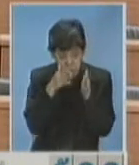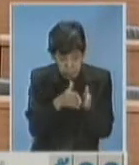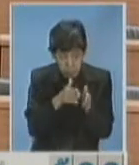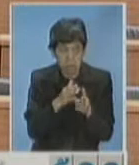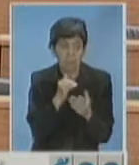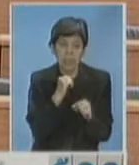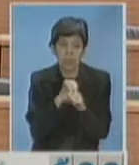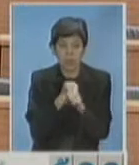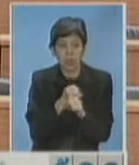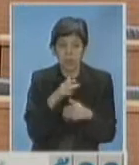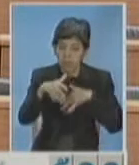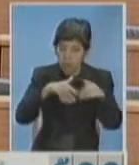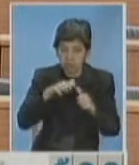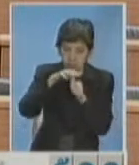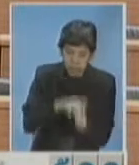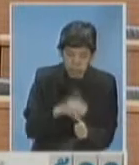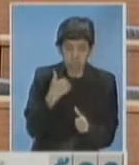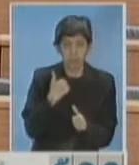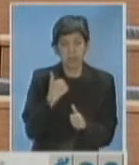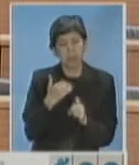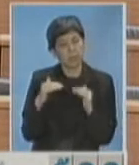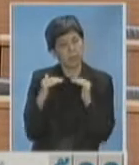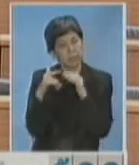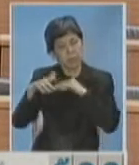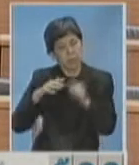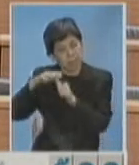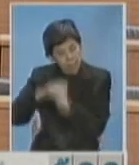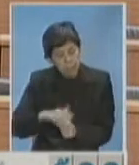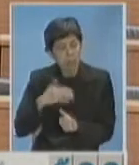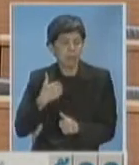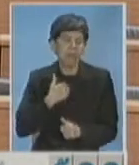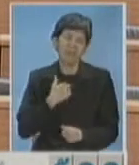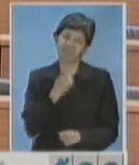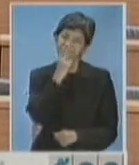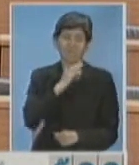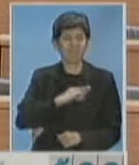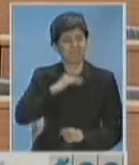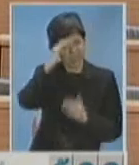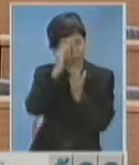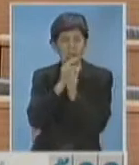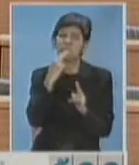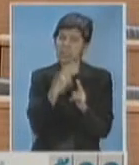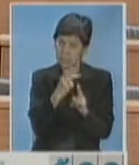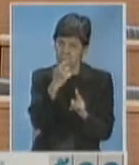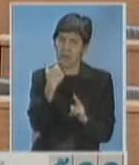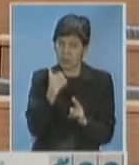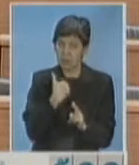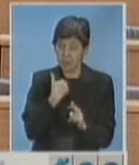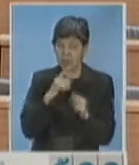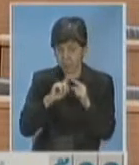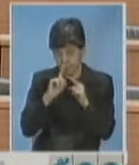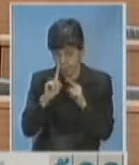ครับในเรื่องของการข่มขู่ประชาชนก็ดีการตัดสิทธิเสรีภาพของประชาชนก็ดีซึ่งถือว่าหน่วยงานนั้นเสียหายนั่นคือประ